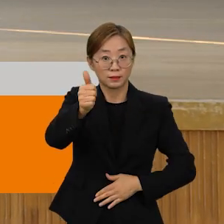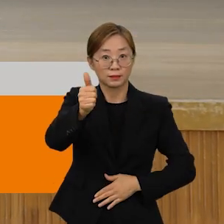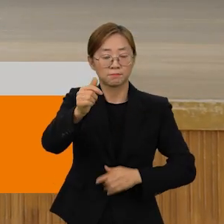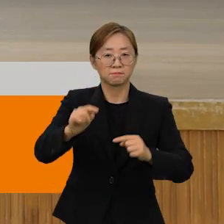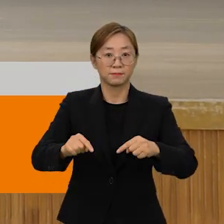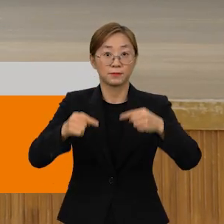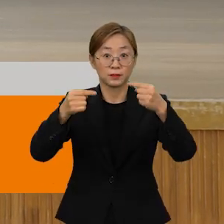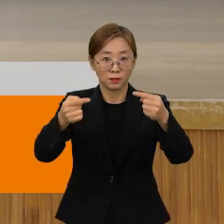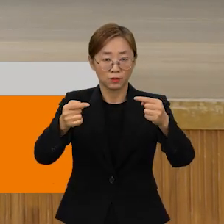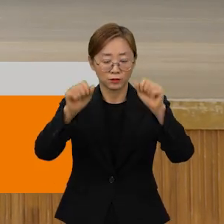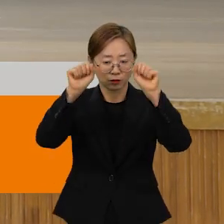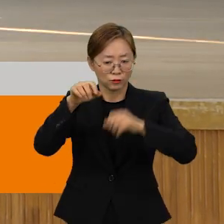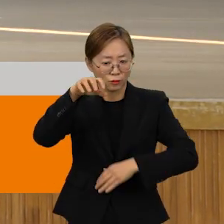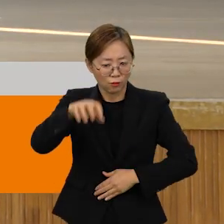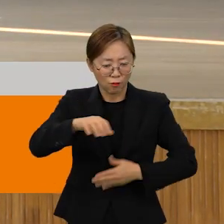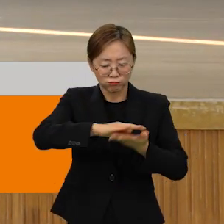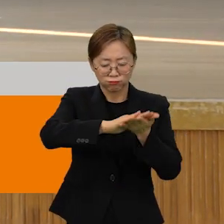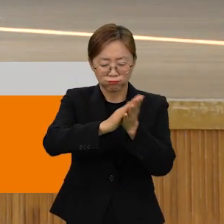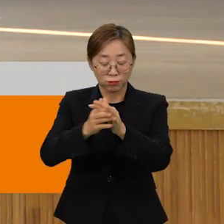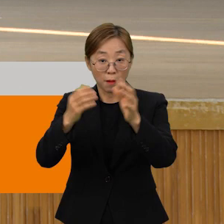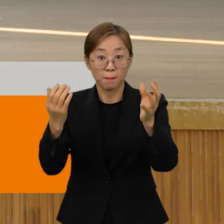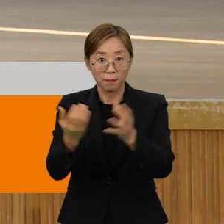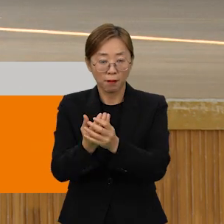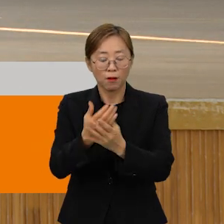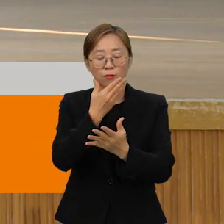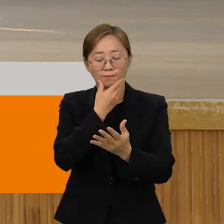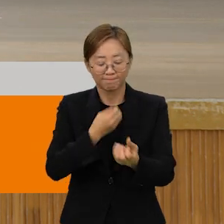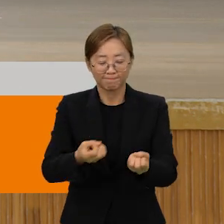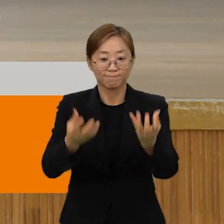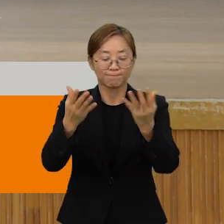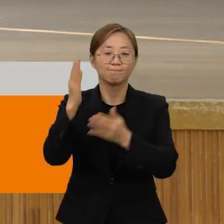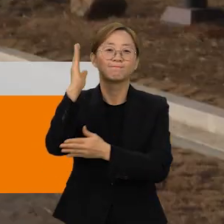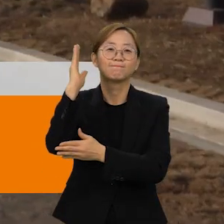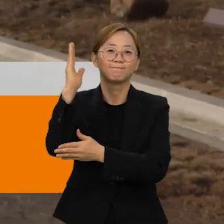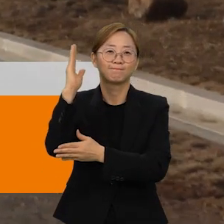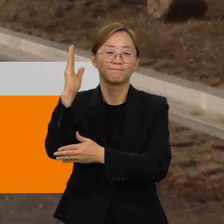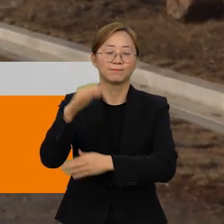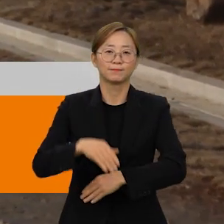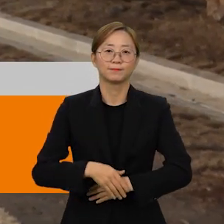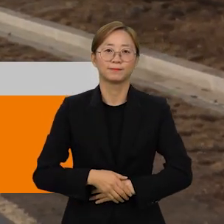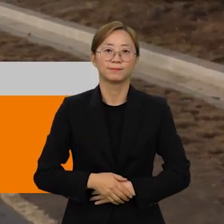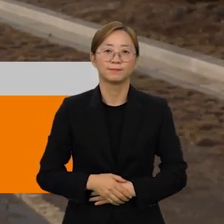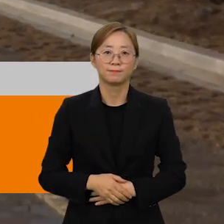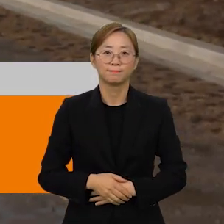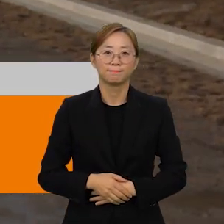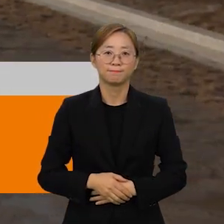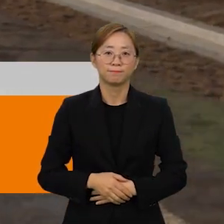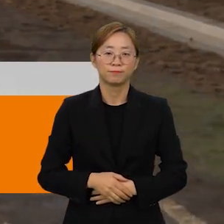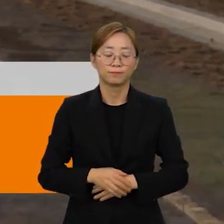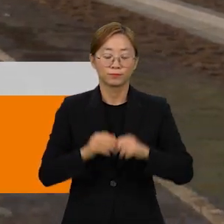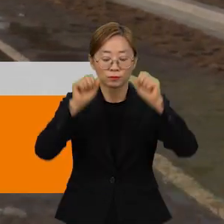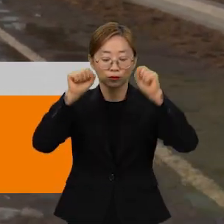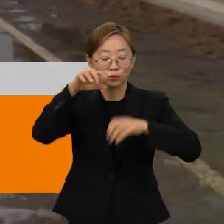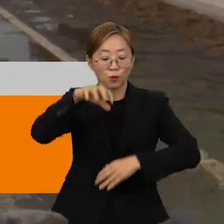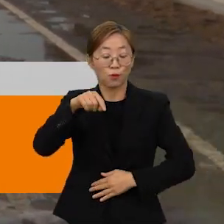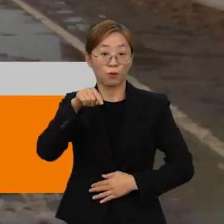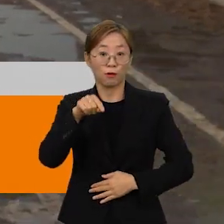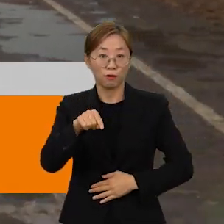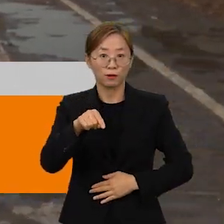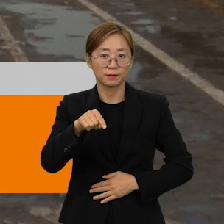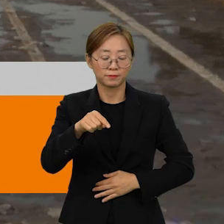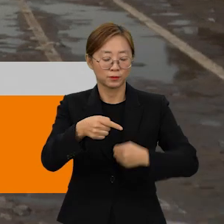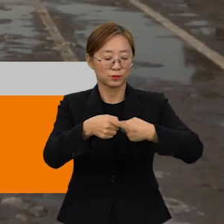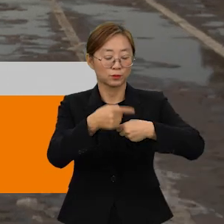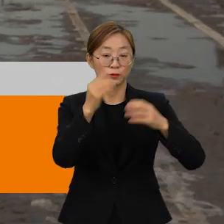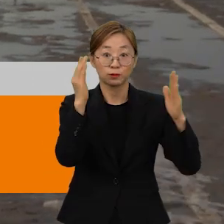현장에는 최연철 시장도 참석해 행복운동장에 대한 격려와 축사도 남겨주었습니다. 이번 행복운동장의